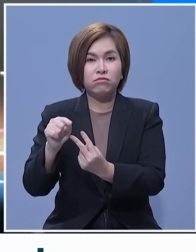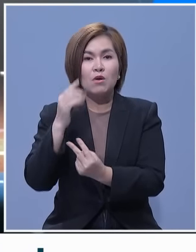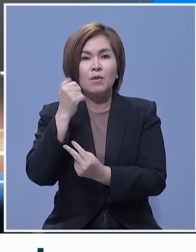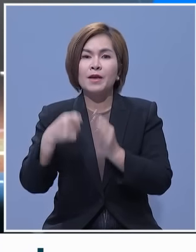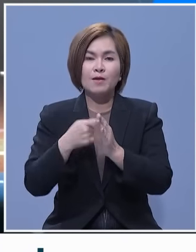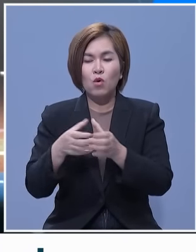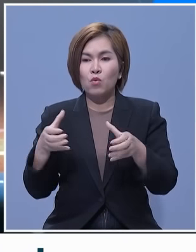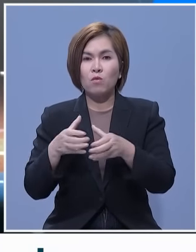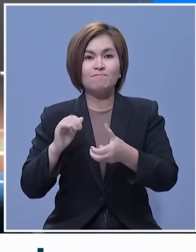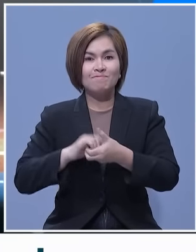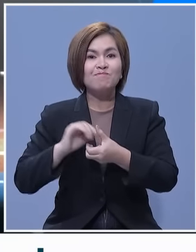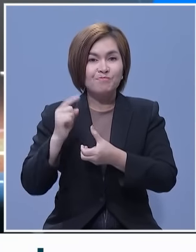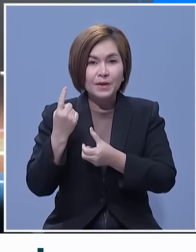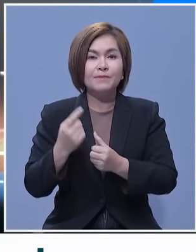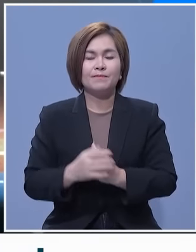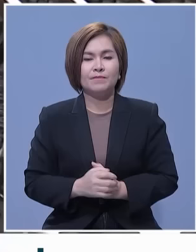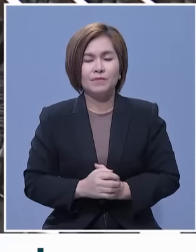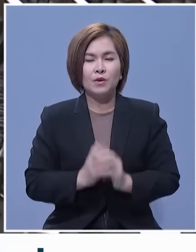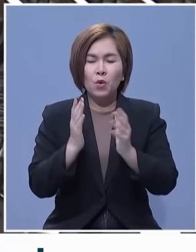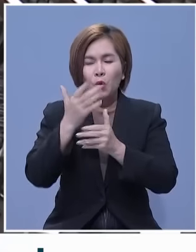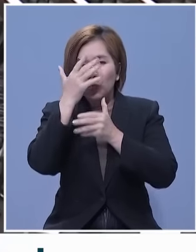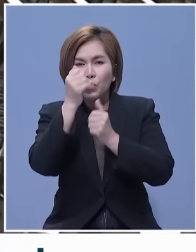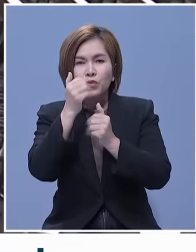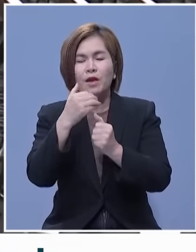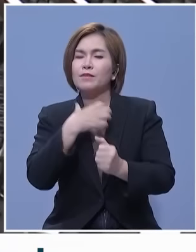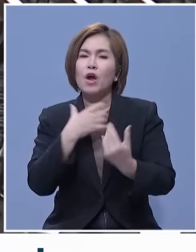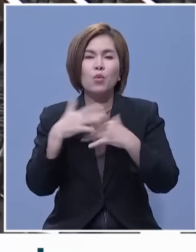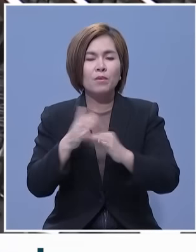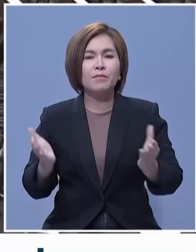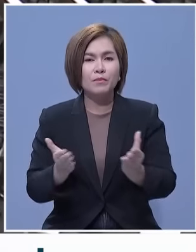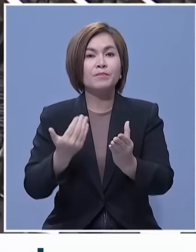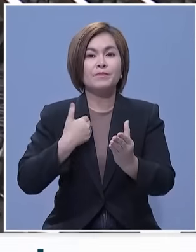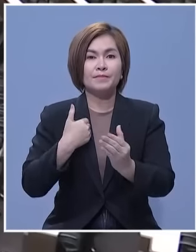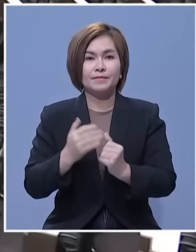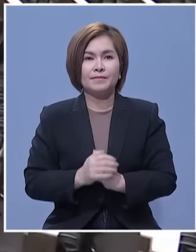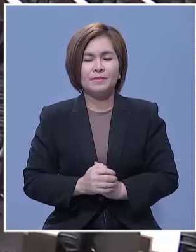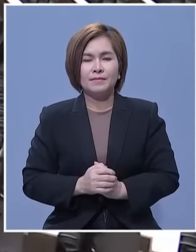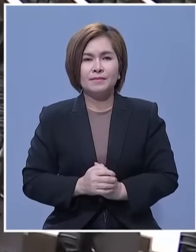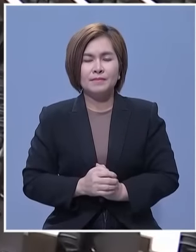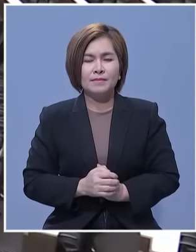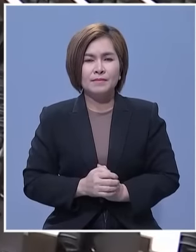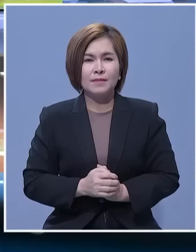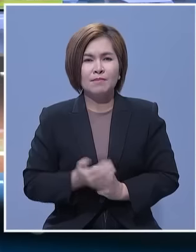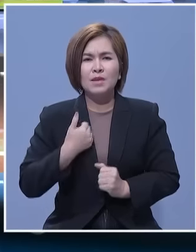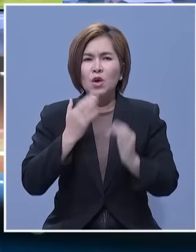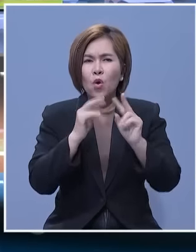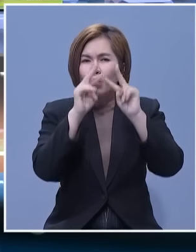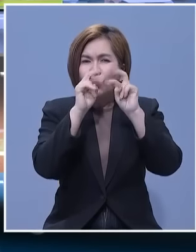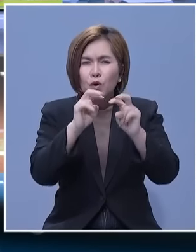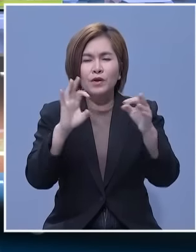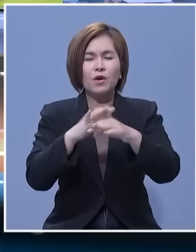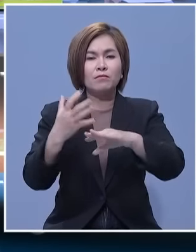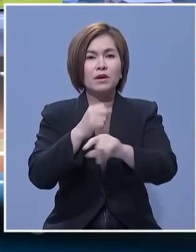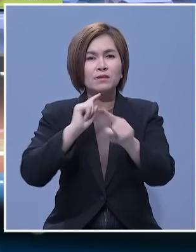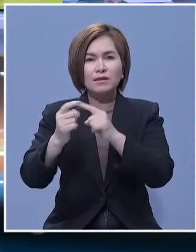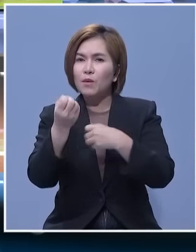ฟอร์มพรรคขึ้นมาใหม่แล้วความนิยมยังคงถลมแบบนี้นะครับแต่ตามที่คุณไพศาลรวมถึงหลายคนวิเคราะห์เนี่ยนะ